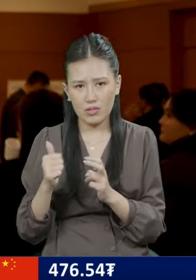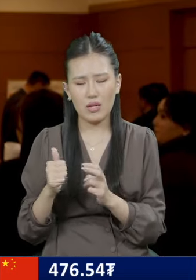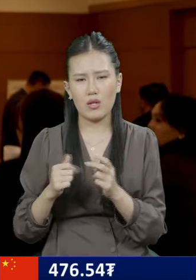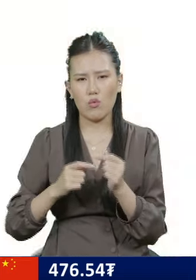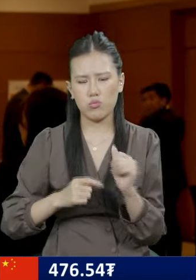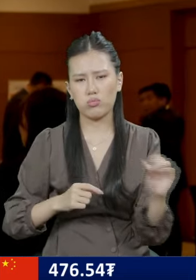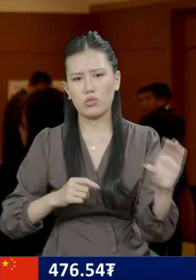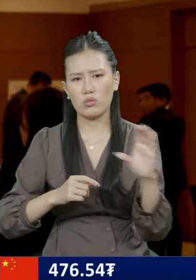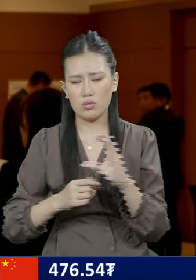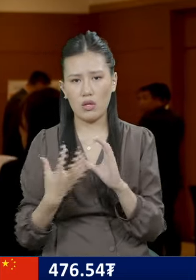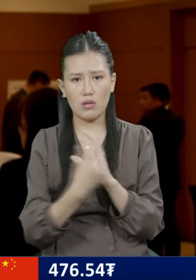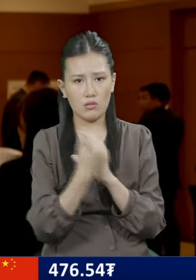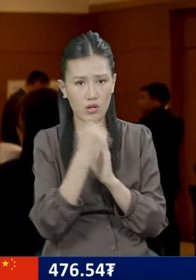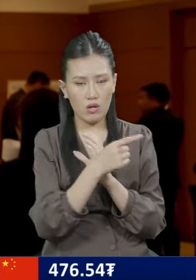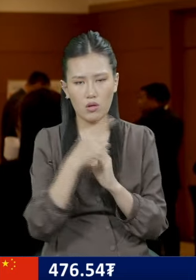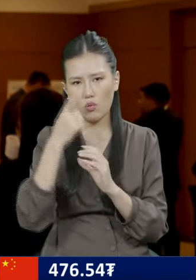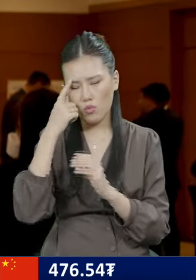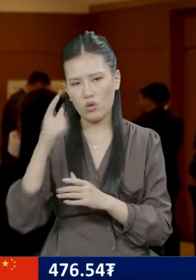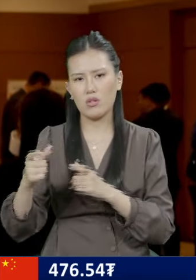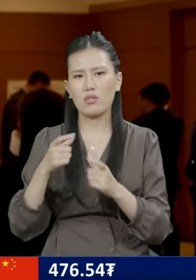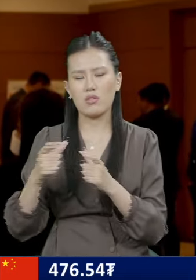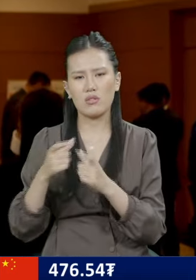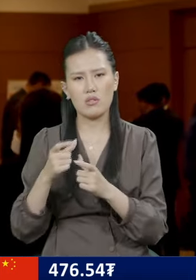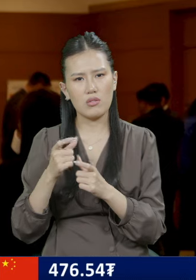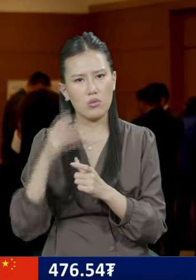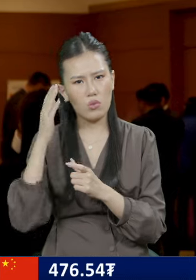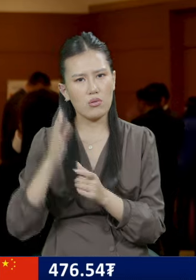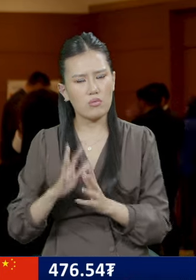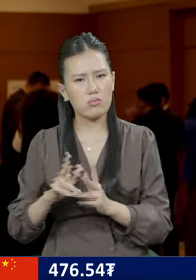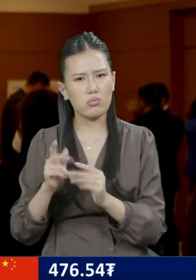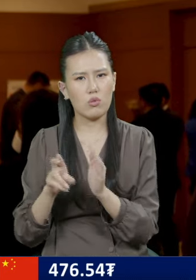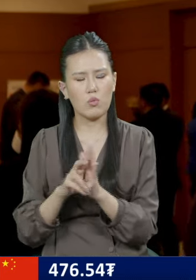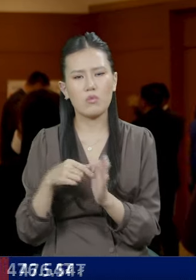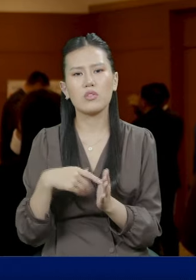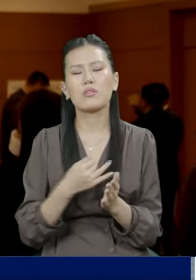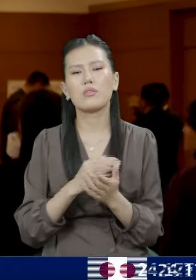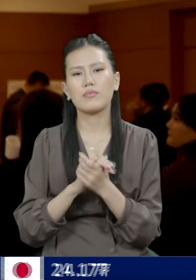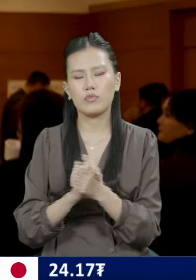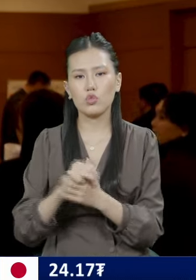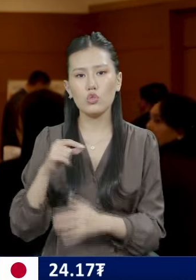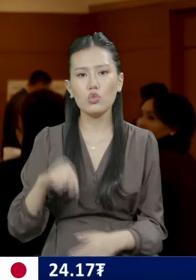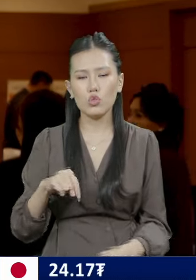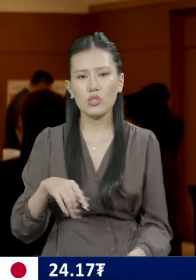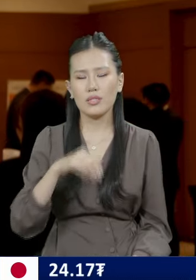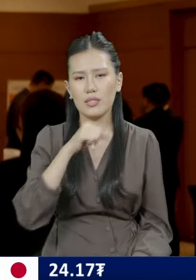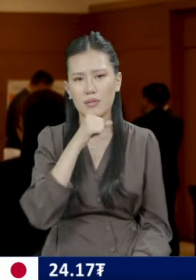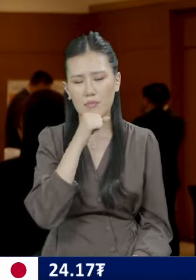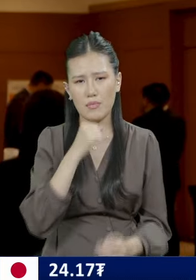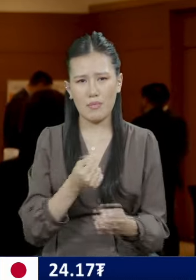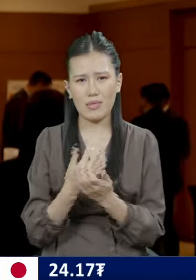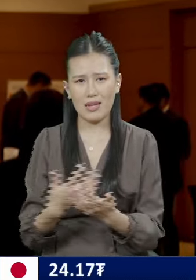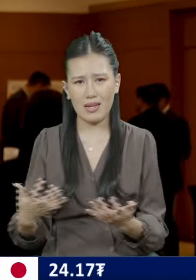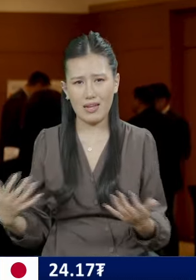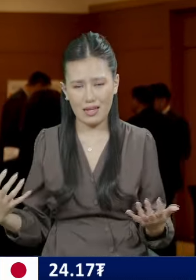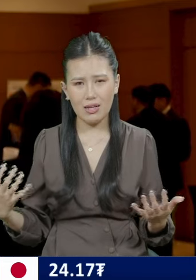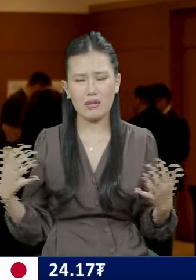байгаа учраас Монголын эдийн засаг томоохон хувь нэмэр оруулна гэж найдаж байна. Одоогийн нөхцөл байдлыг харахад олон тооны ямаа нь бэлчээрийн доротлыг